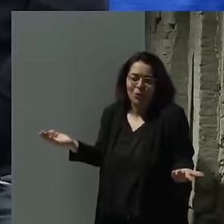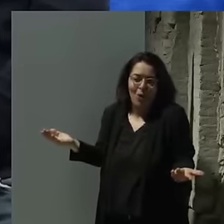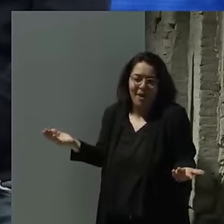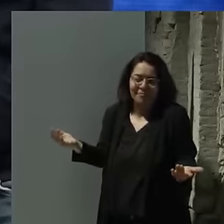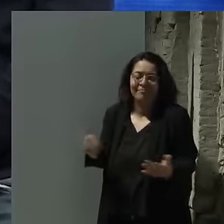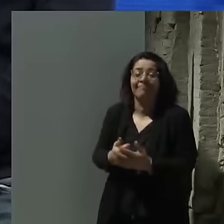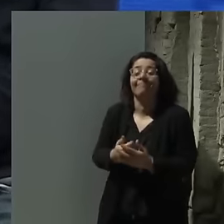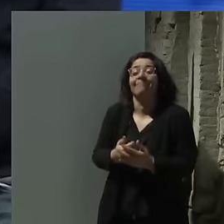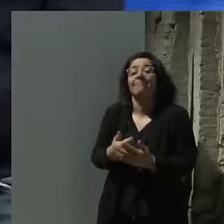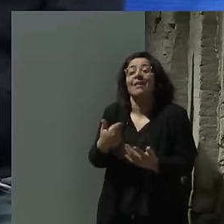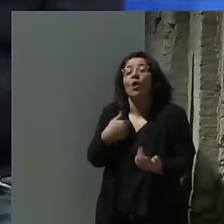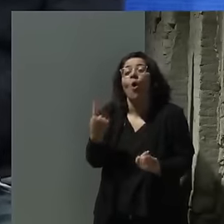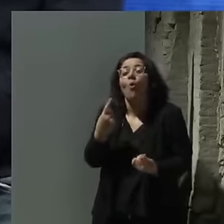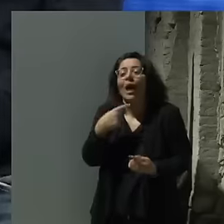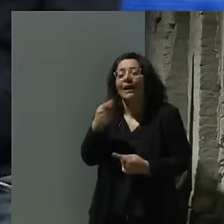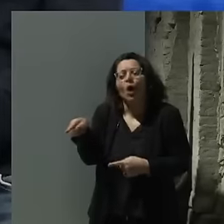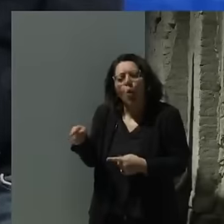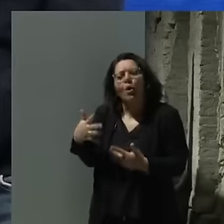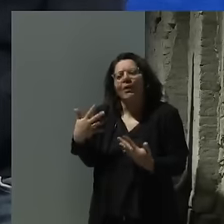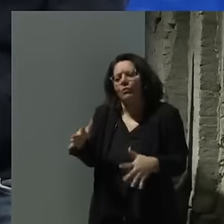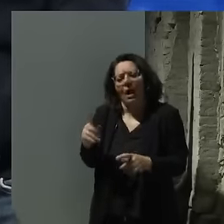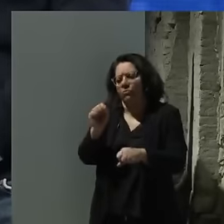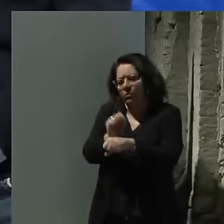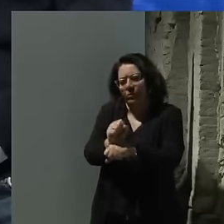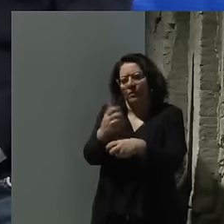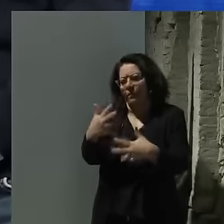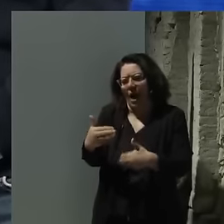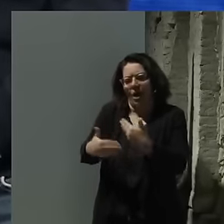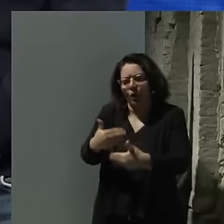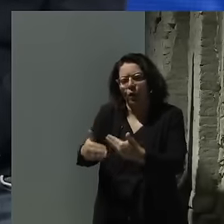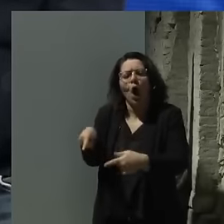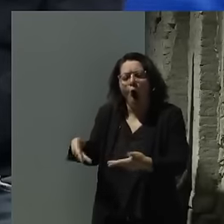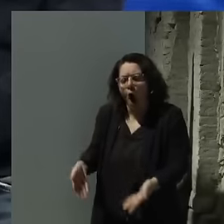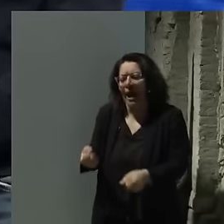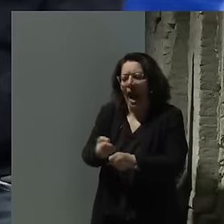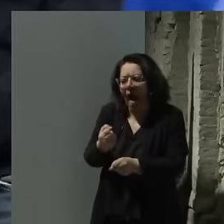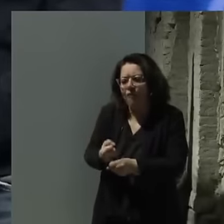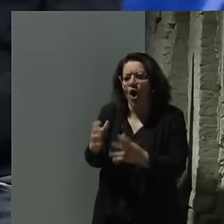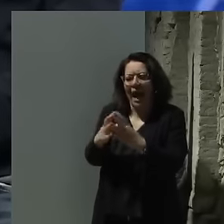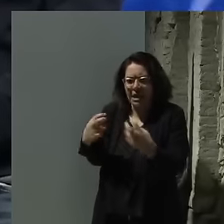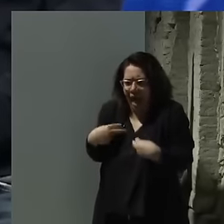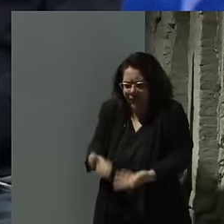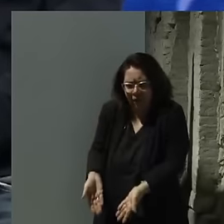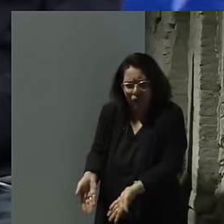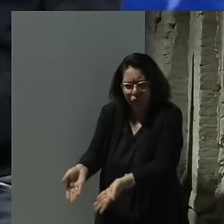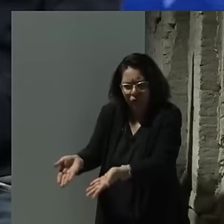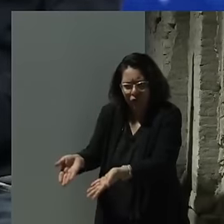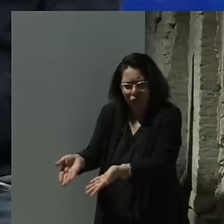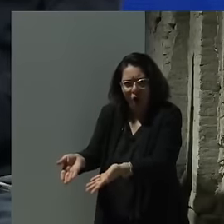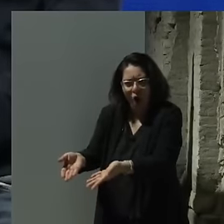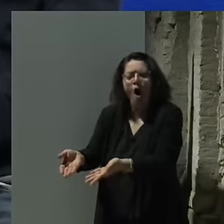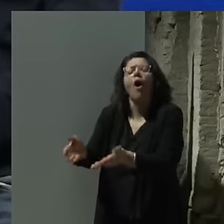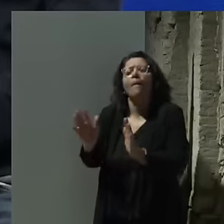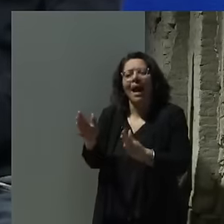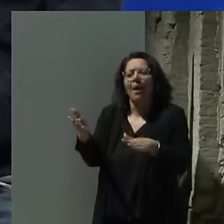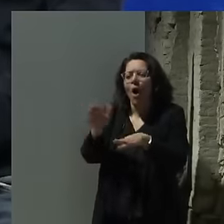sopporto, ha pagato il suo debito con la giustizia e lavora e ha una sua azienda e fa, è ancora vivo adesso, dopo, nonostante tutti